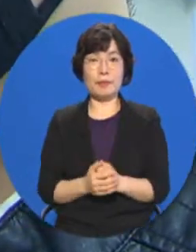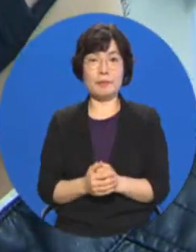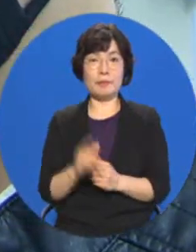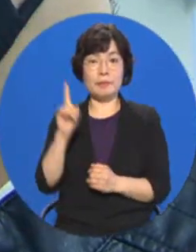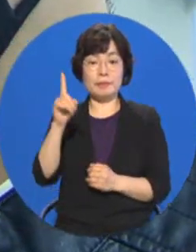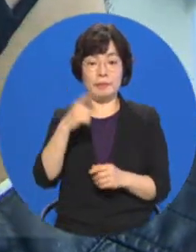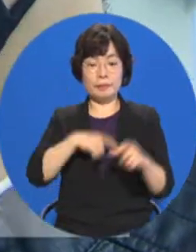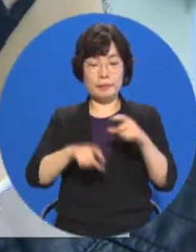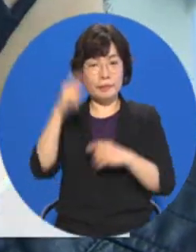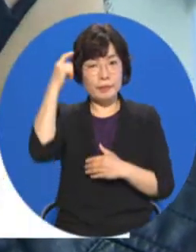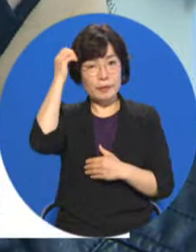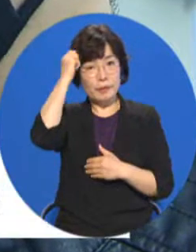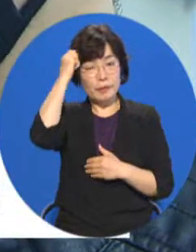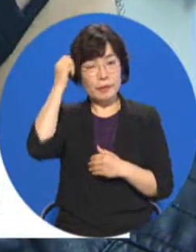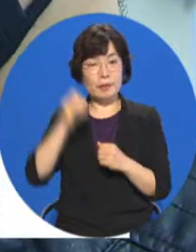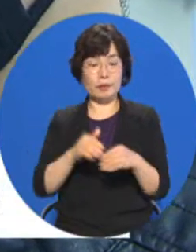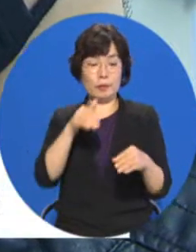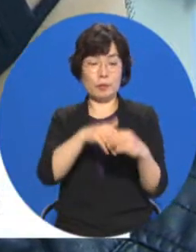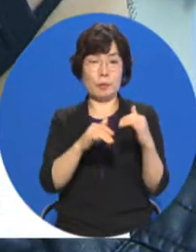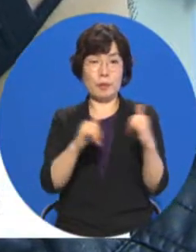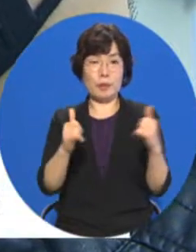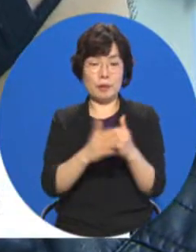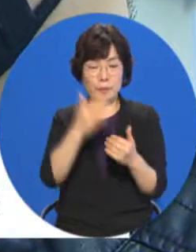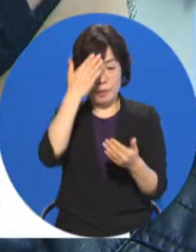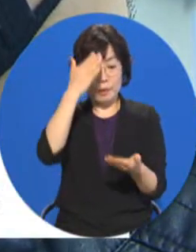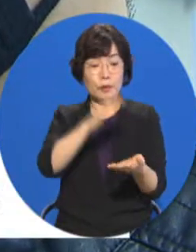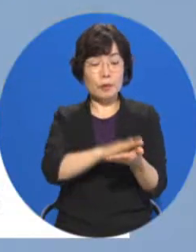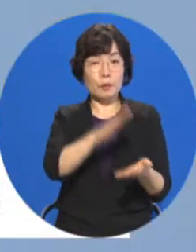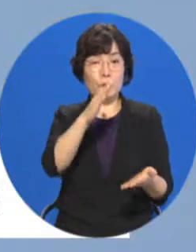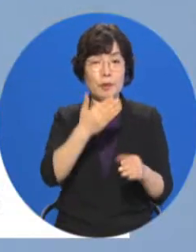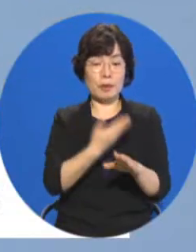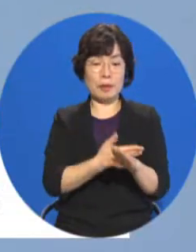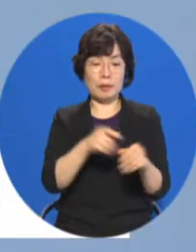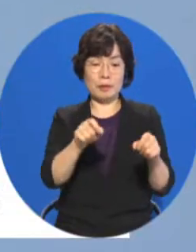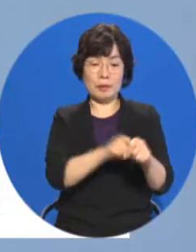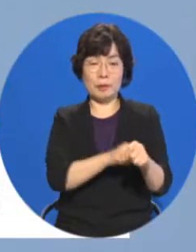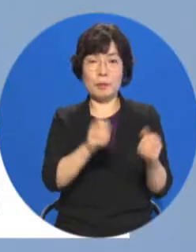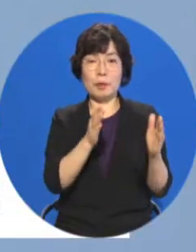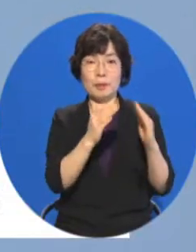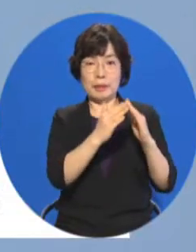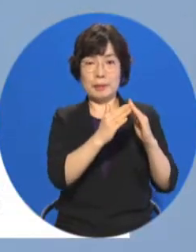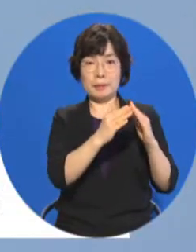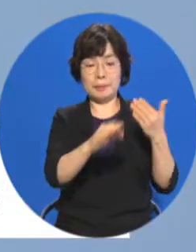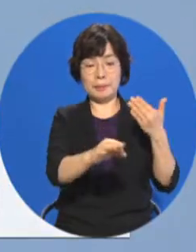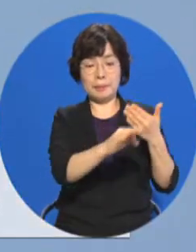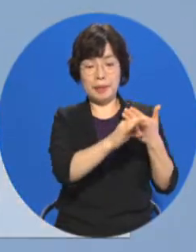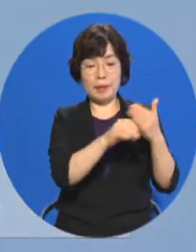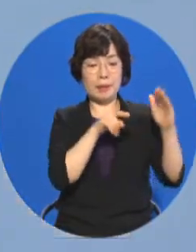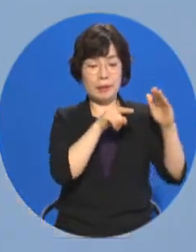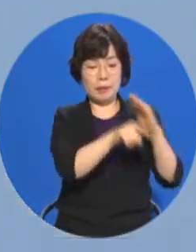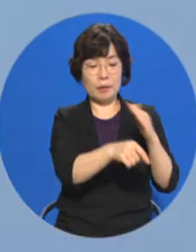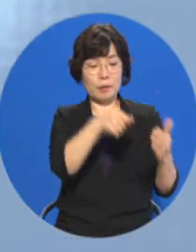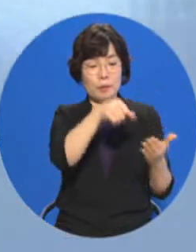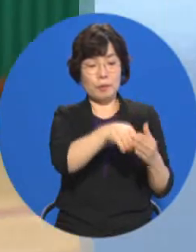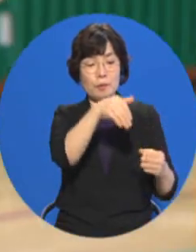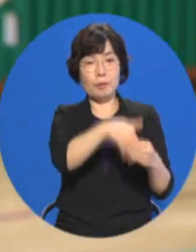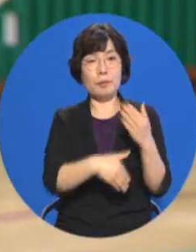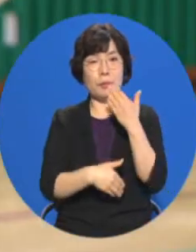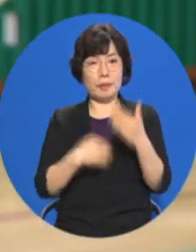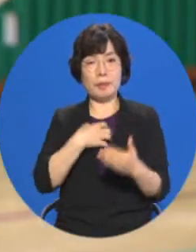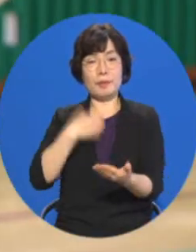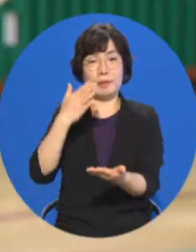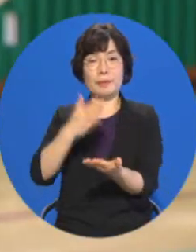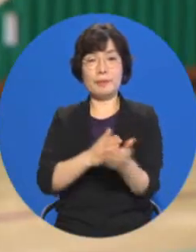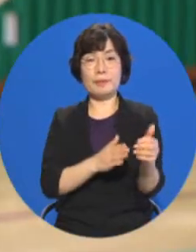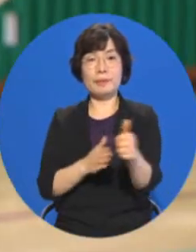일반 유권자 분들도 만약에 발 될 있으시다면 별도로 설치돼 임시 기표소 에서 투표를 하시기 때문에 걱정하지